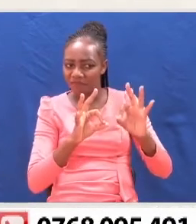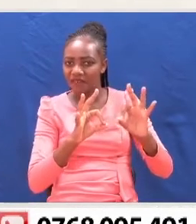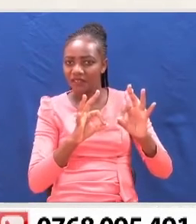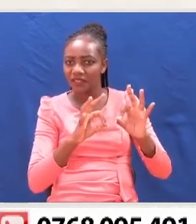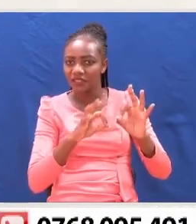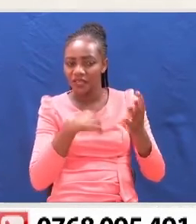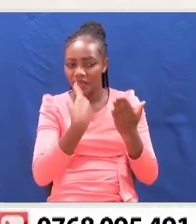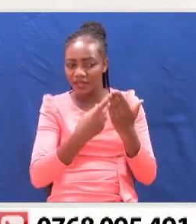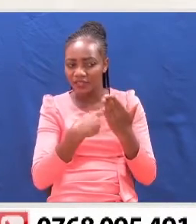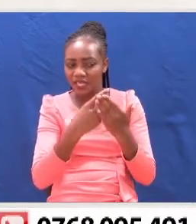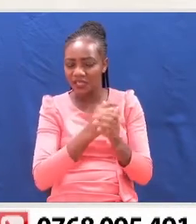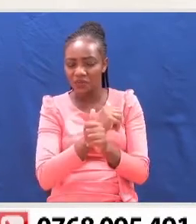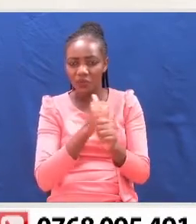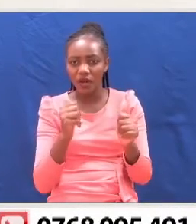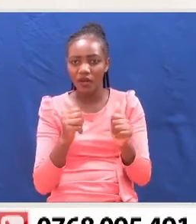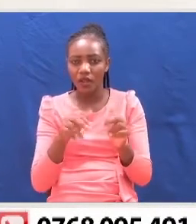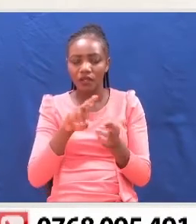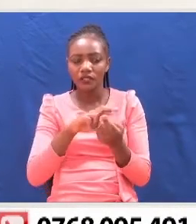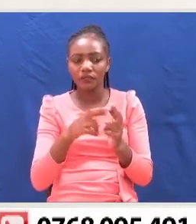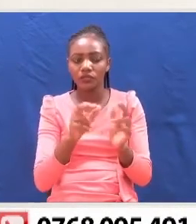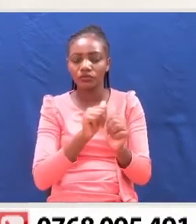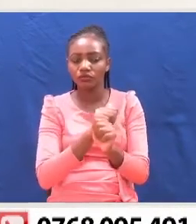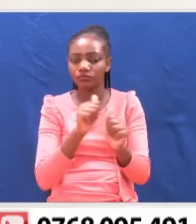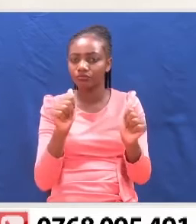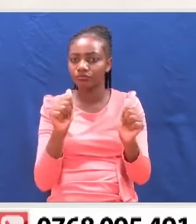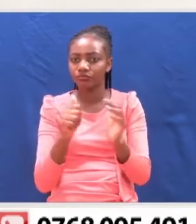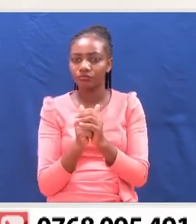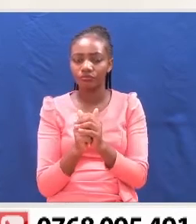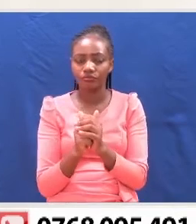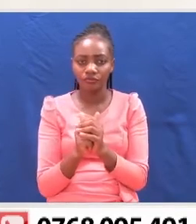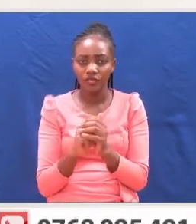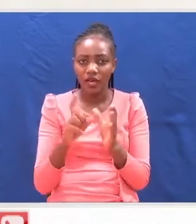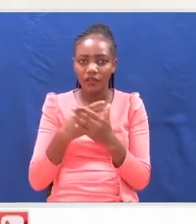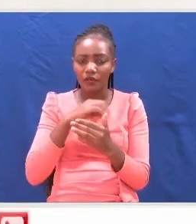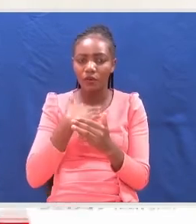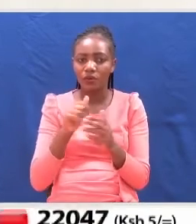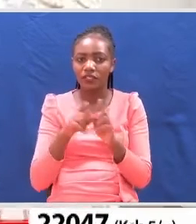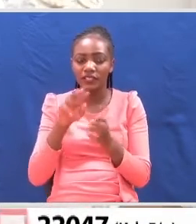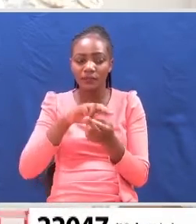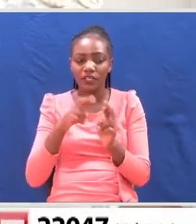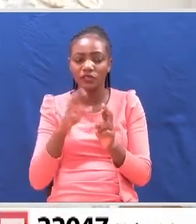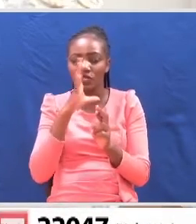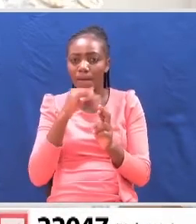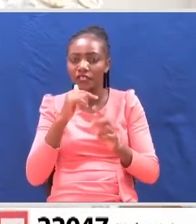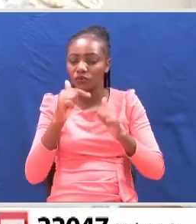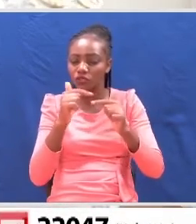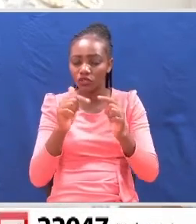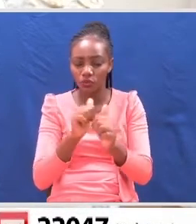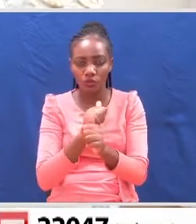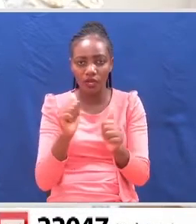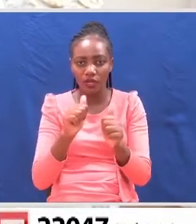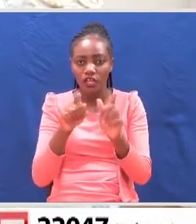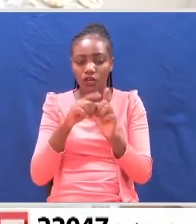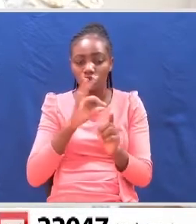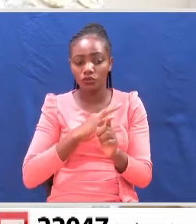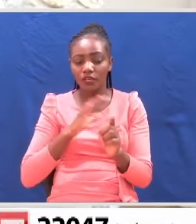wanashauriana, na sisi ni maombi yetu ni kwamba huo uhusiano uweze kukua kama vile ulikuwa kwa manufaa ya